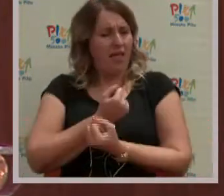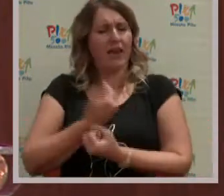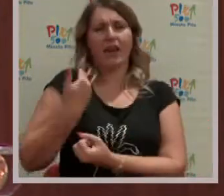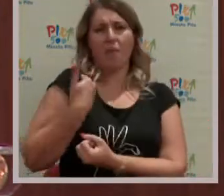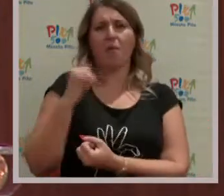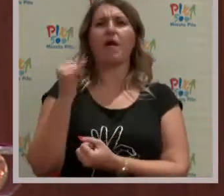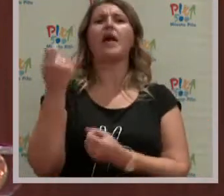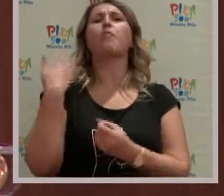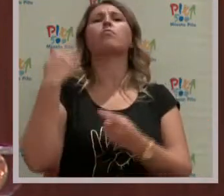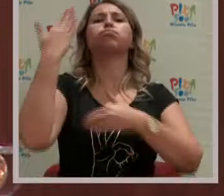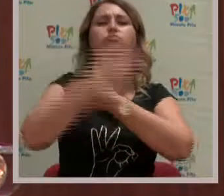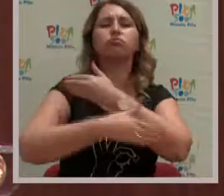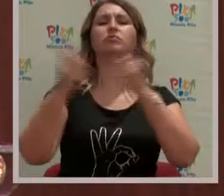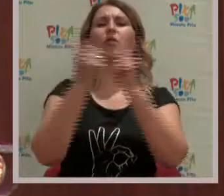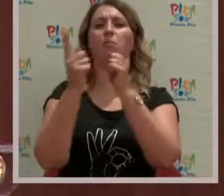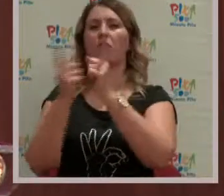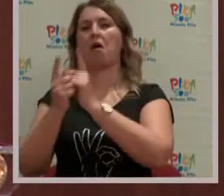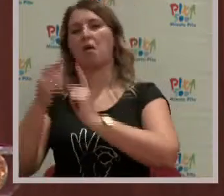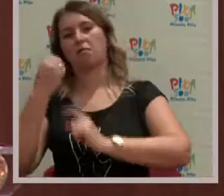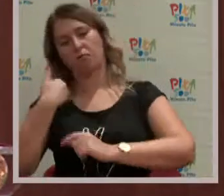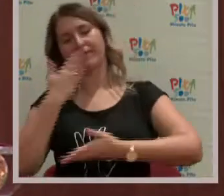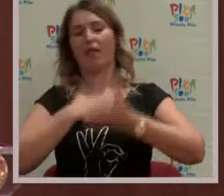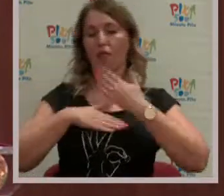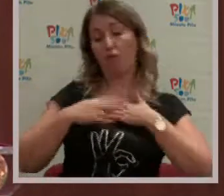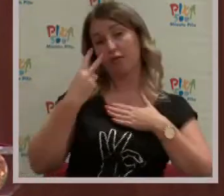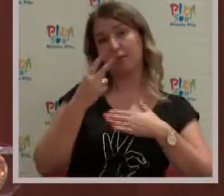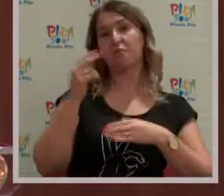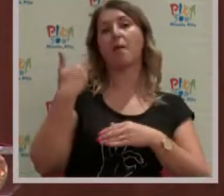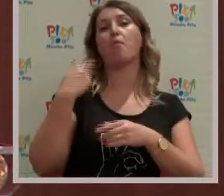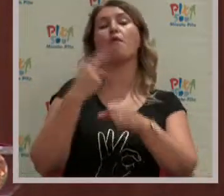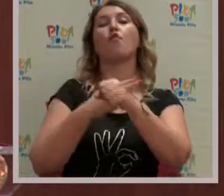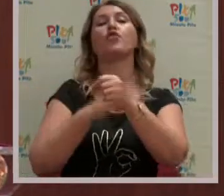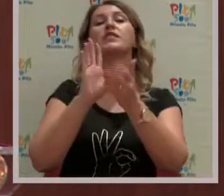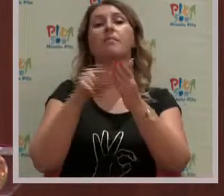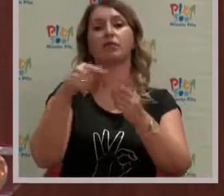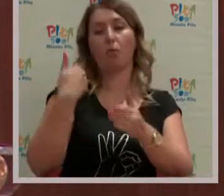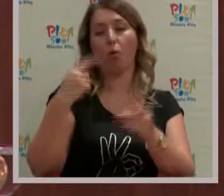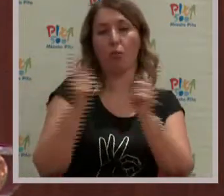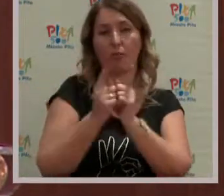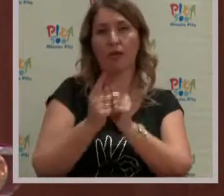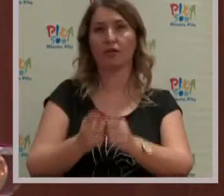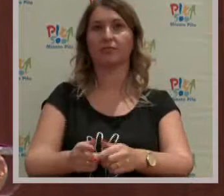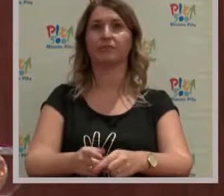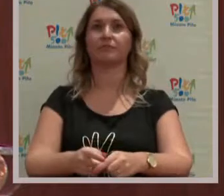czasie naszego ostatniego spotkania, które odbyło się w Urzędzie Miasta. Również